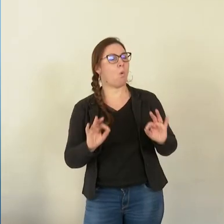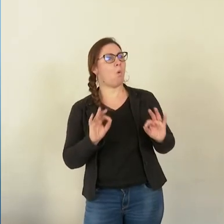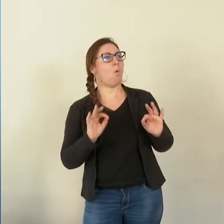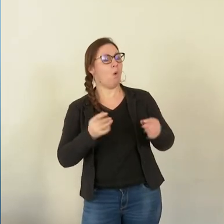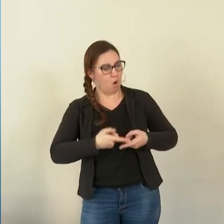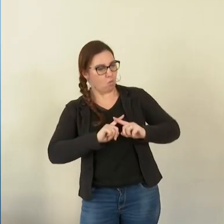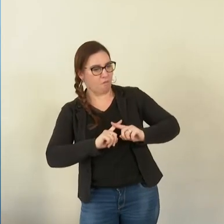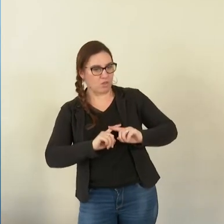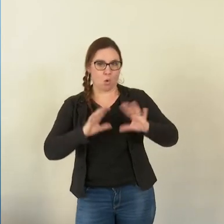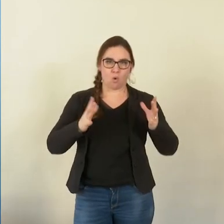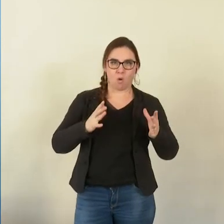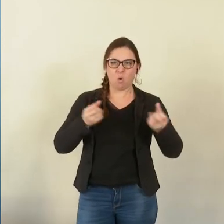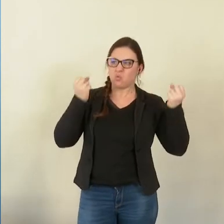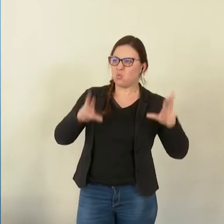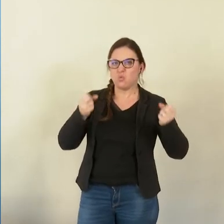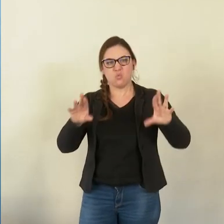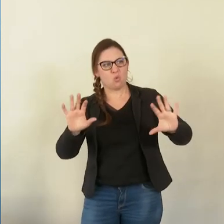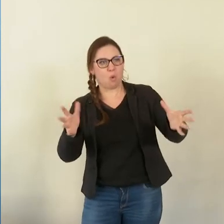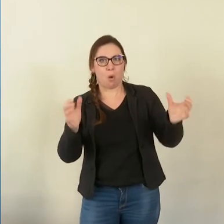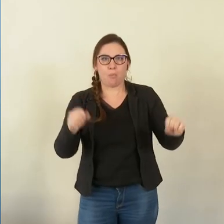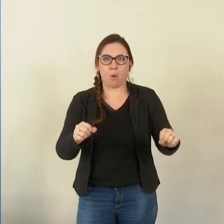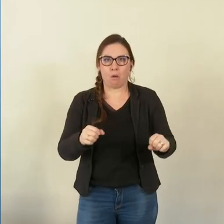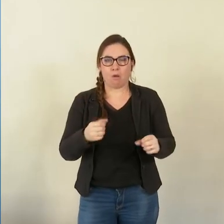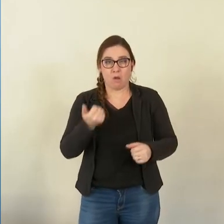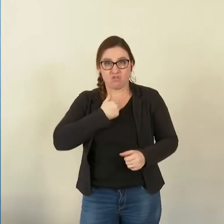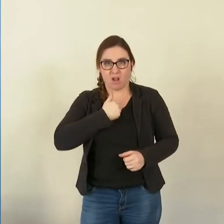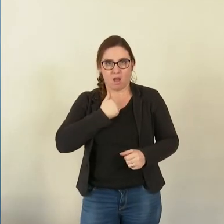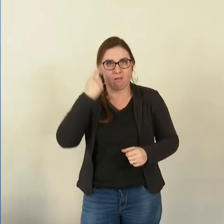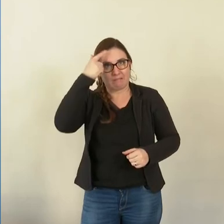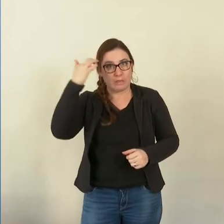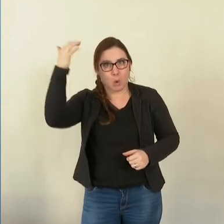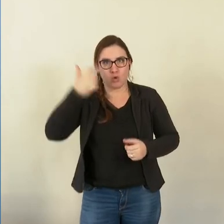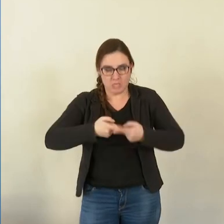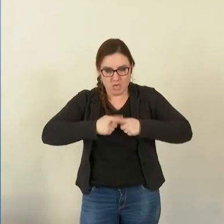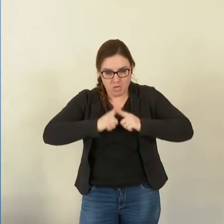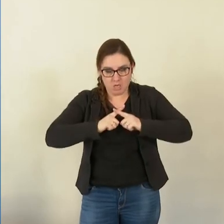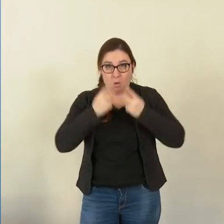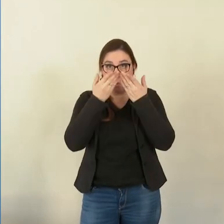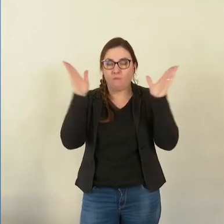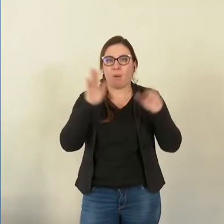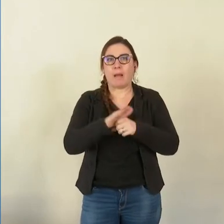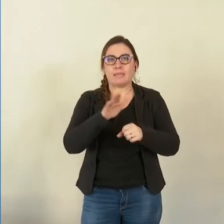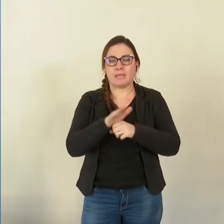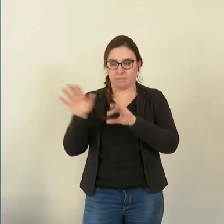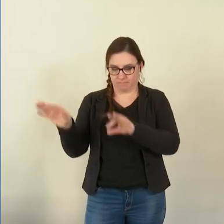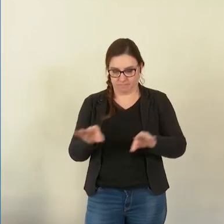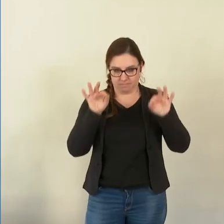convictions ou les certitudes dans lesquelles on peut-être enfermé par idéologie elle dit on s'imagine toujours que dans son